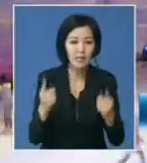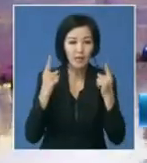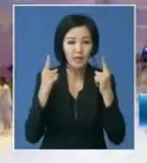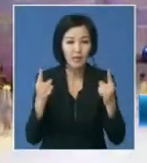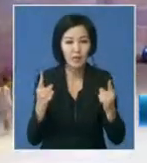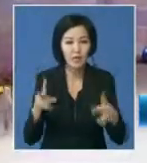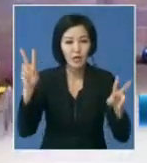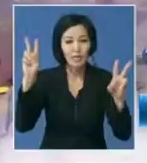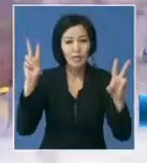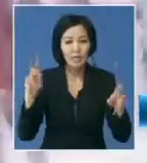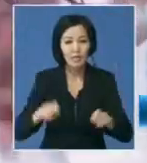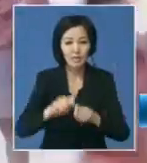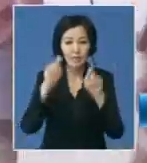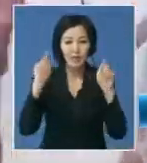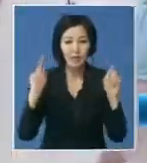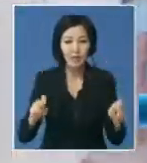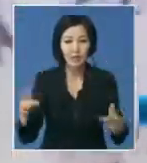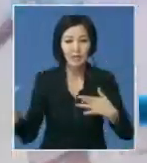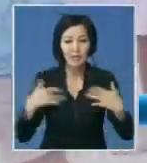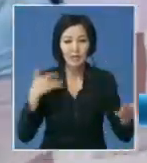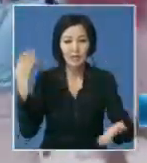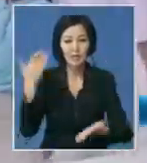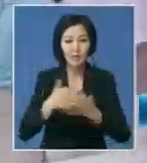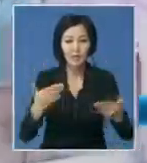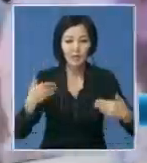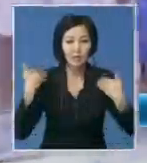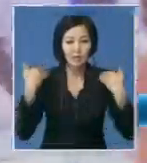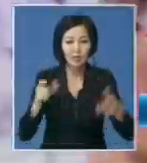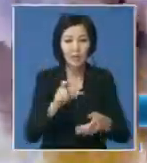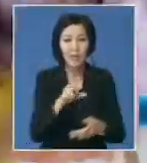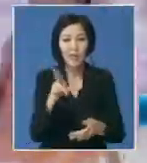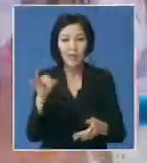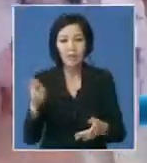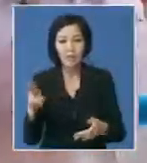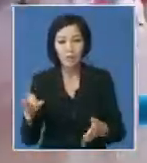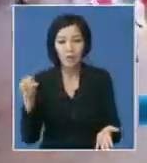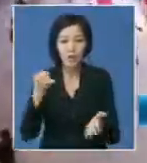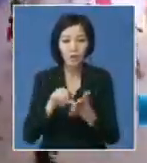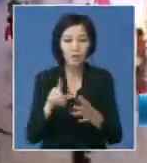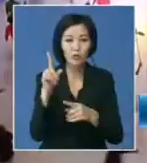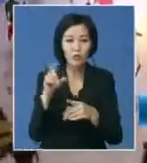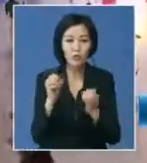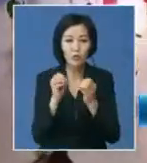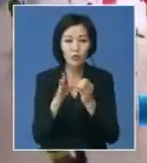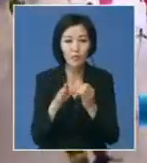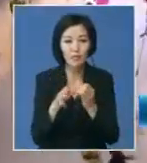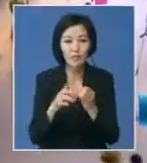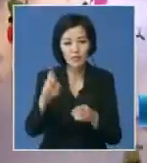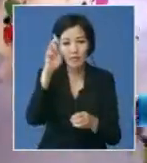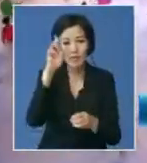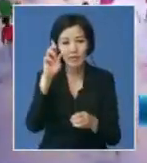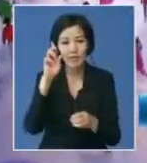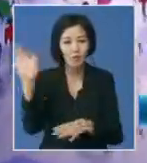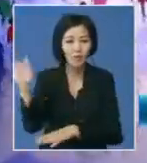алған тақырыбын ашатын сахналық көріністер көрсетілді. Салтанатты шарада экспоға қатысушы 115 ел мен 22 халықаралық ұйымның